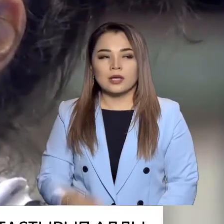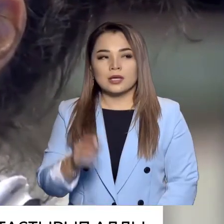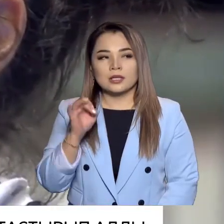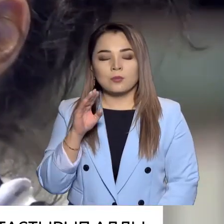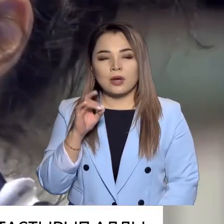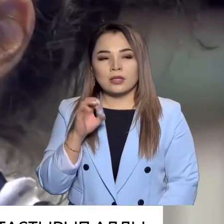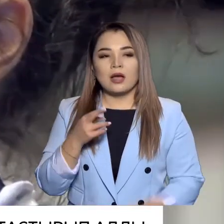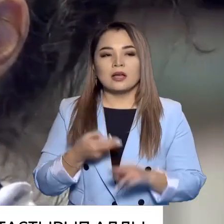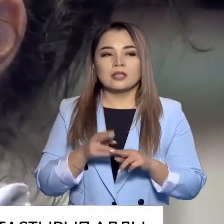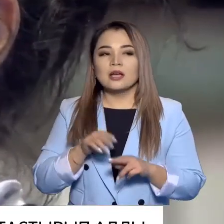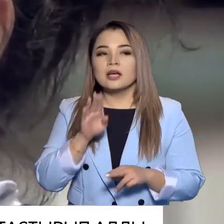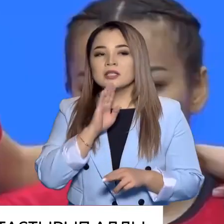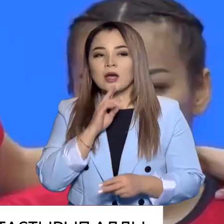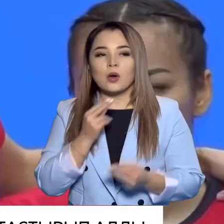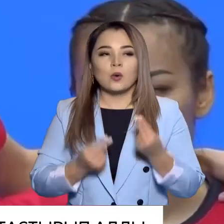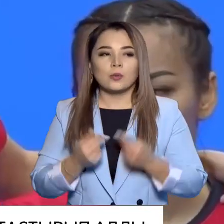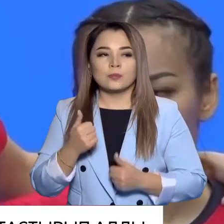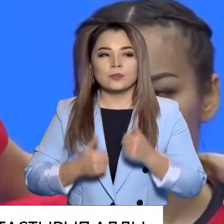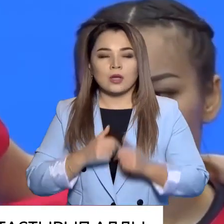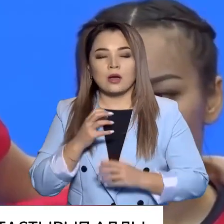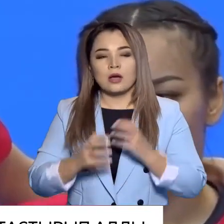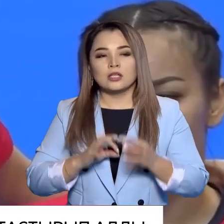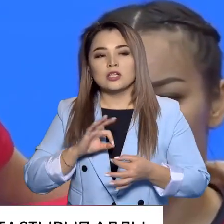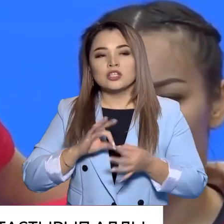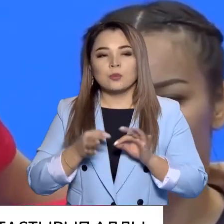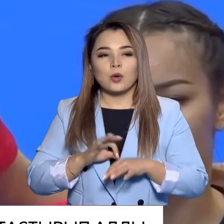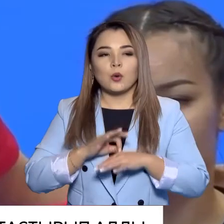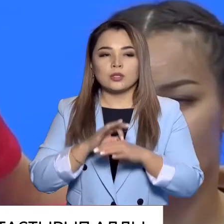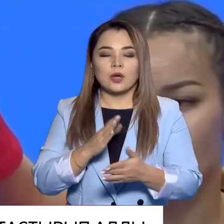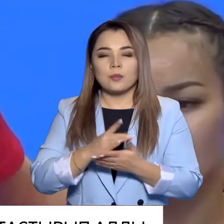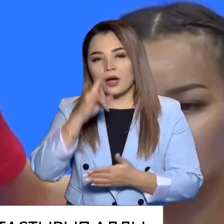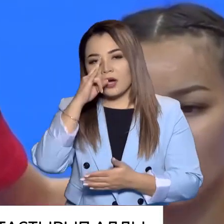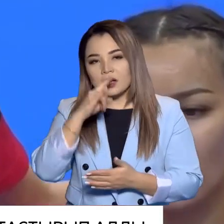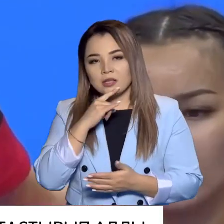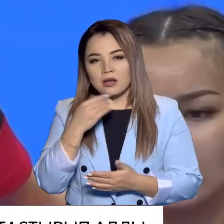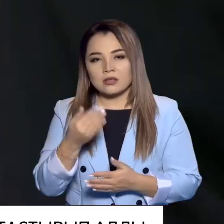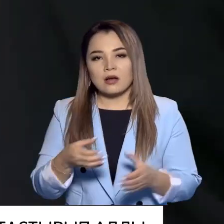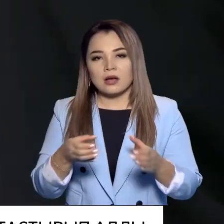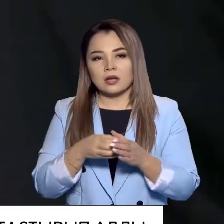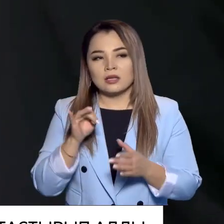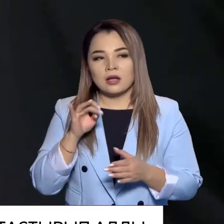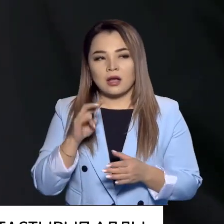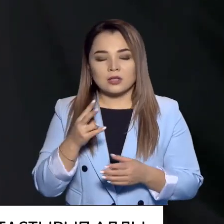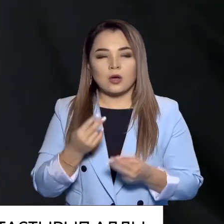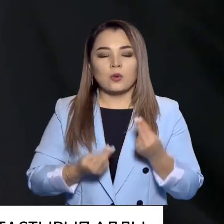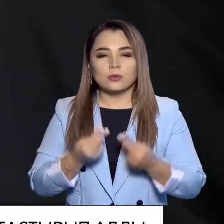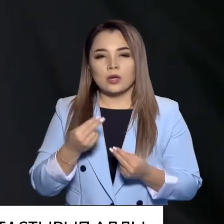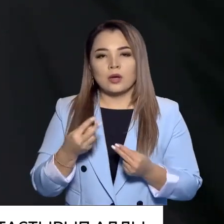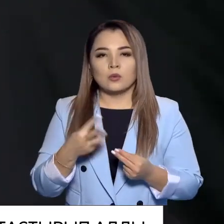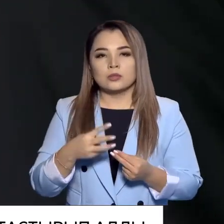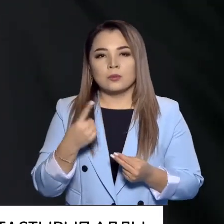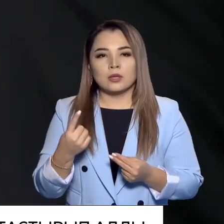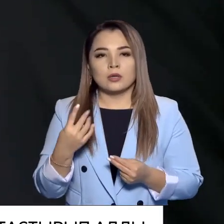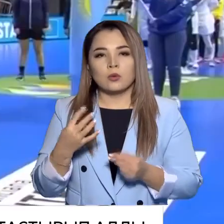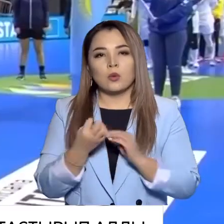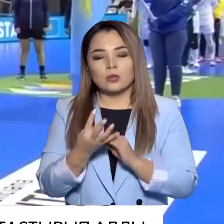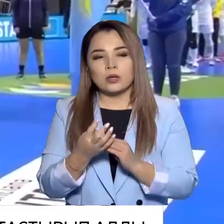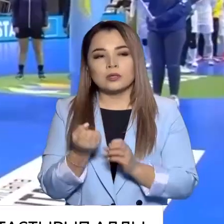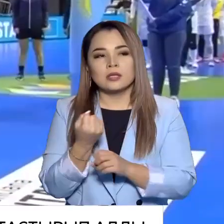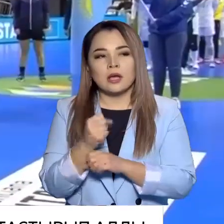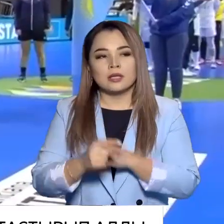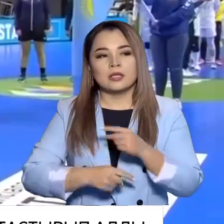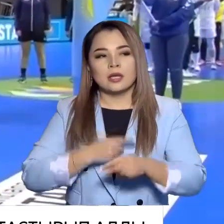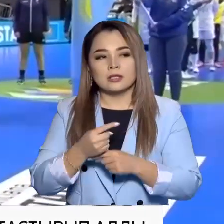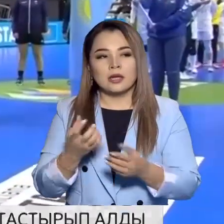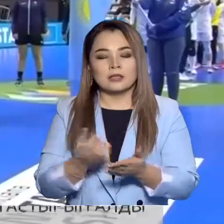Испанияда ганболдан әйелдер арасында әлем чемпионаты өтіп жатыр. Қазақстандық команда Иран құрамасын 31-14 есебімен жеңіп, келесі айналымға